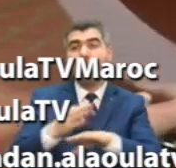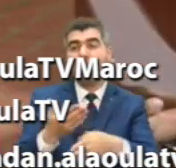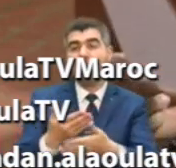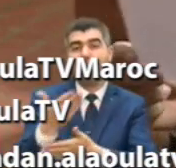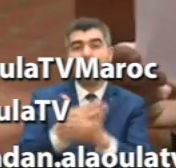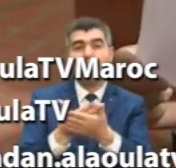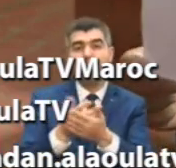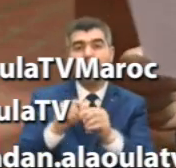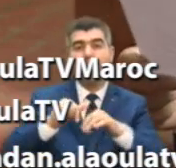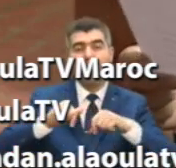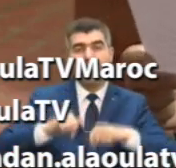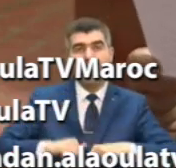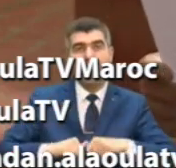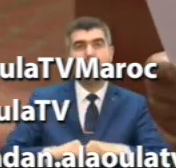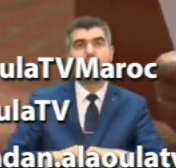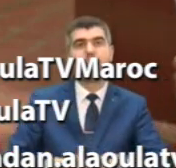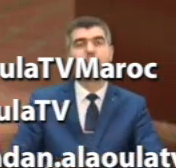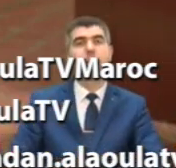من أصل